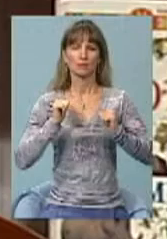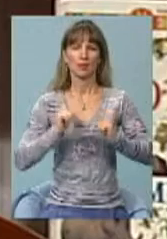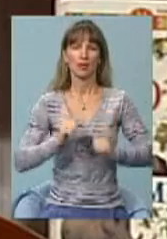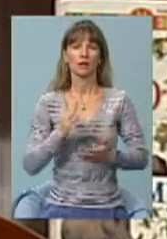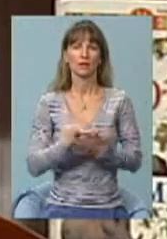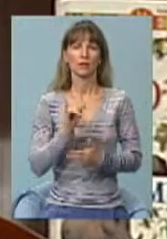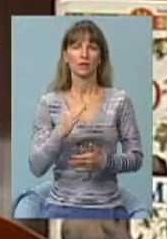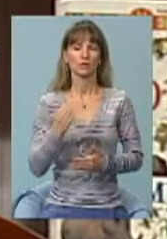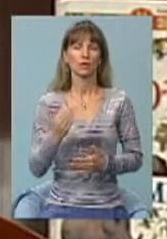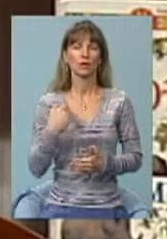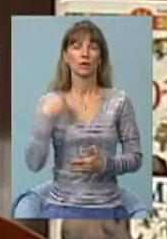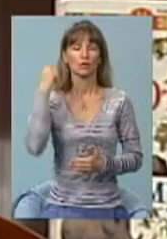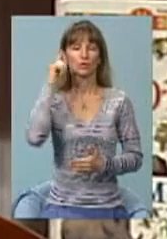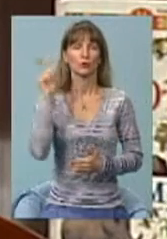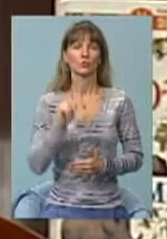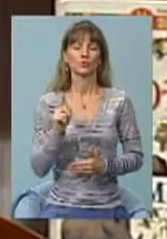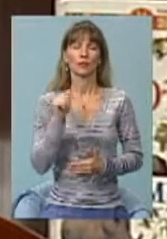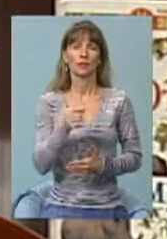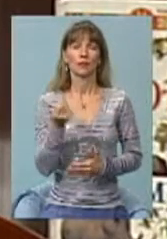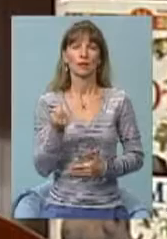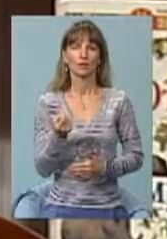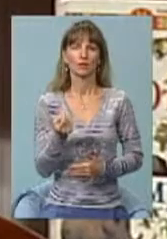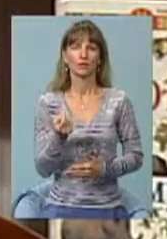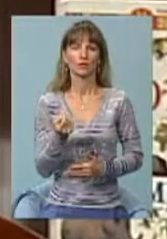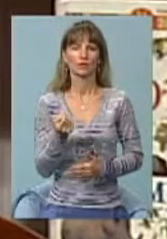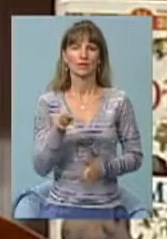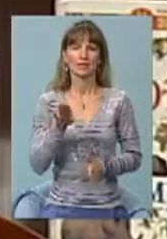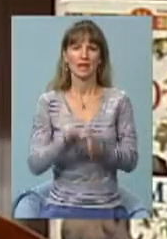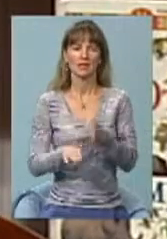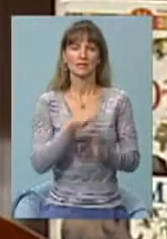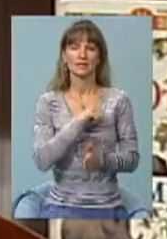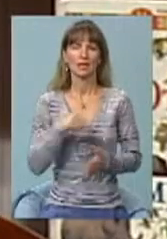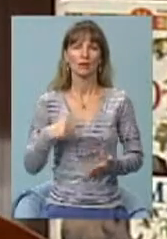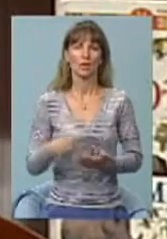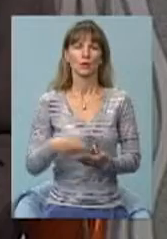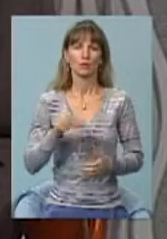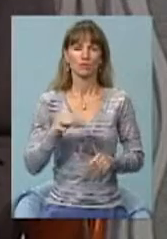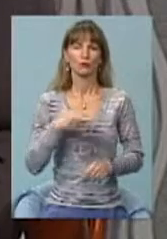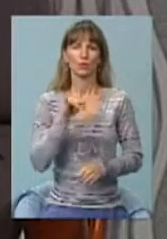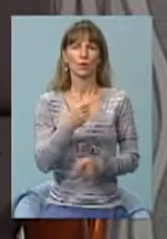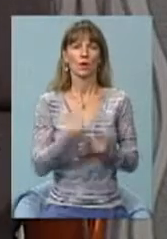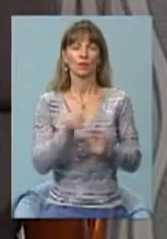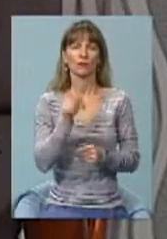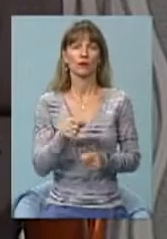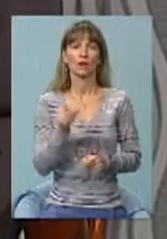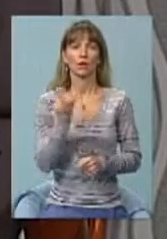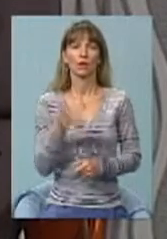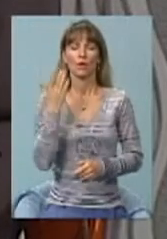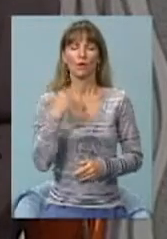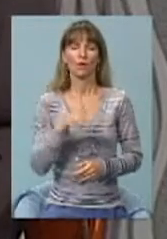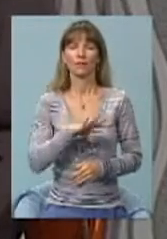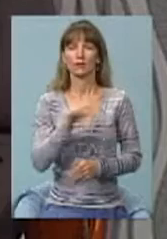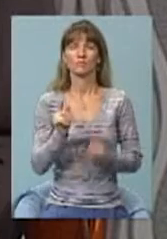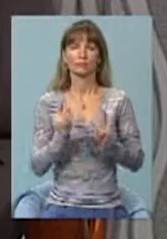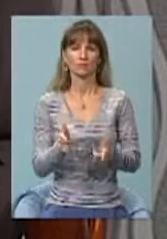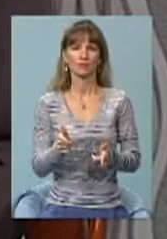Мені кажеться, що там немножко занижена самооцінка, може бути, у цих людей. Тобто люди, вони коли всі погоджуються з якимись